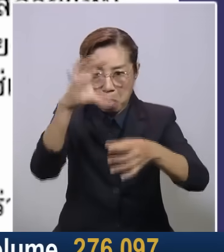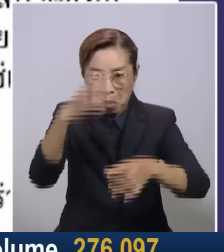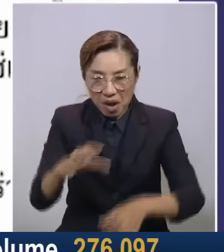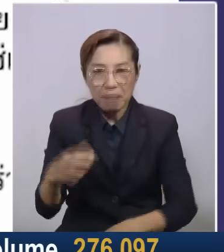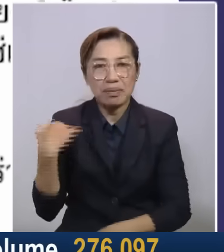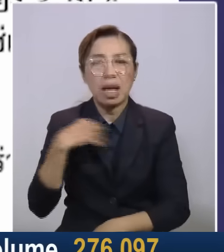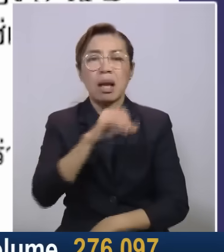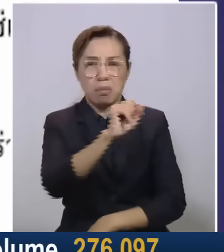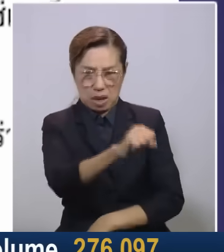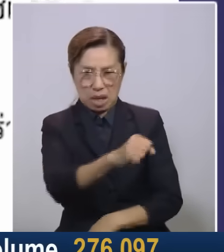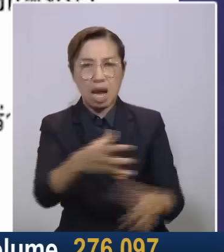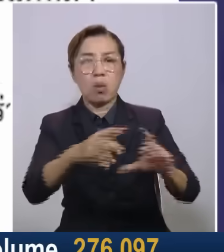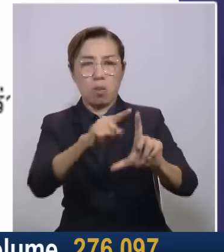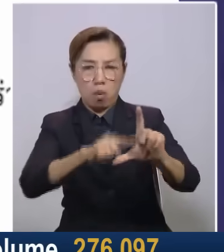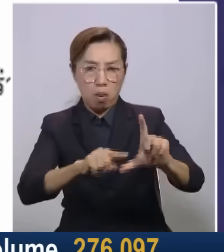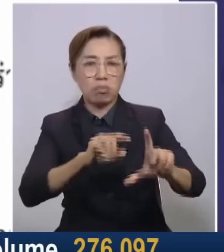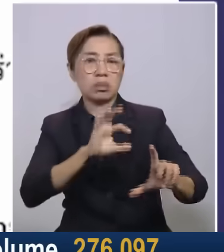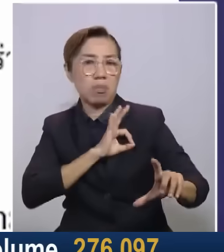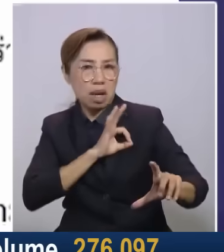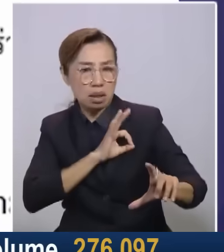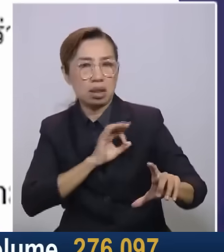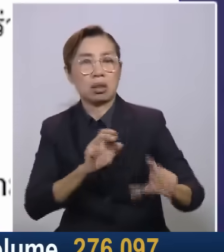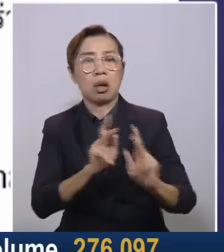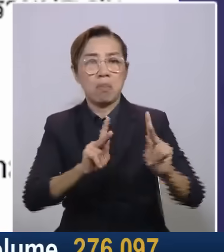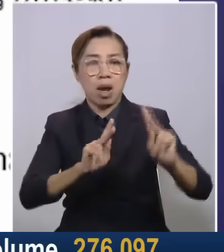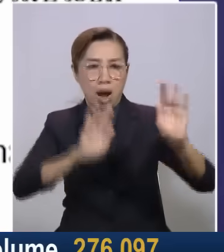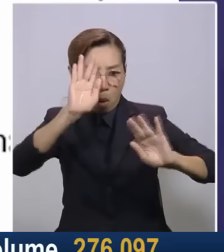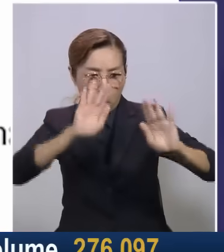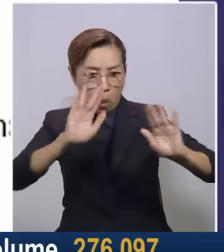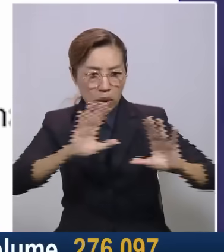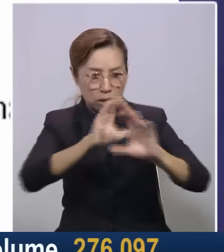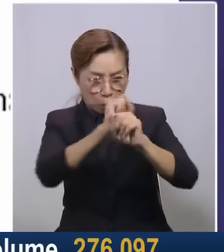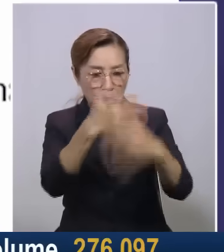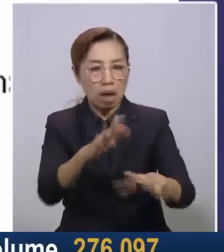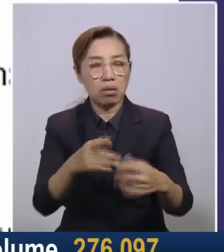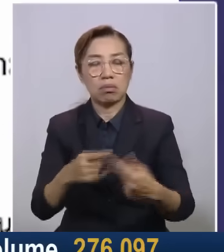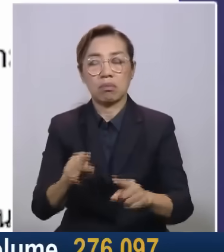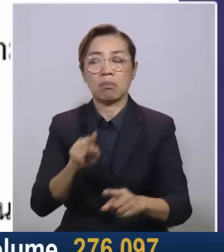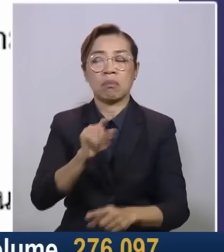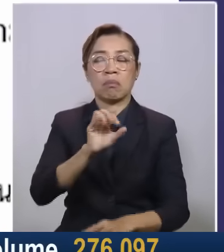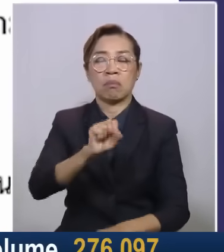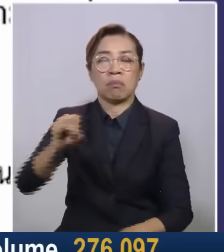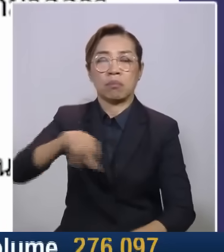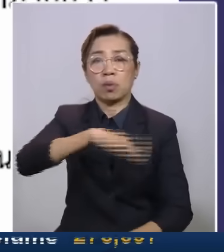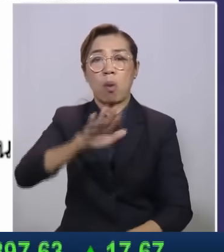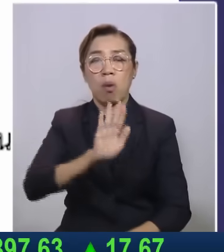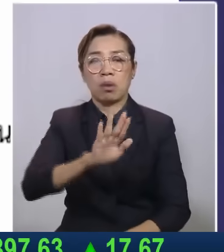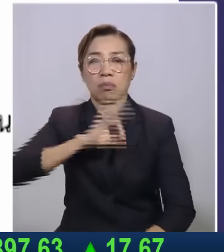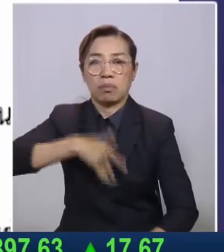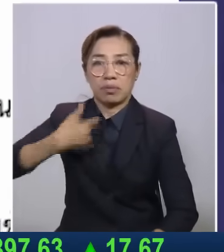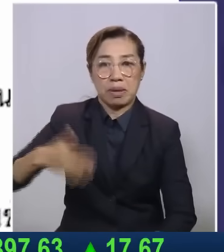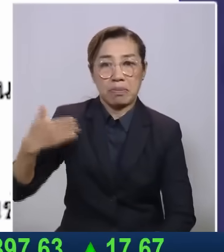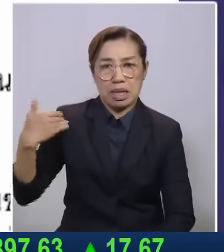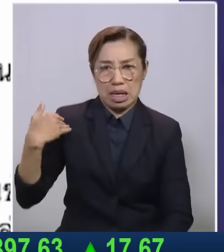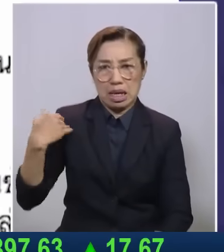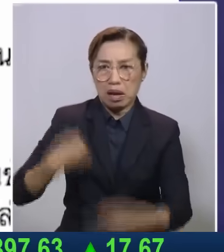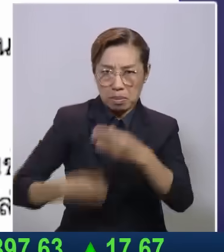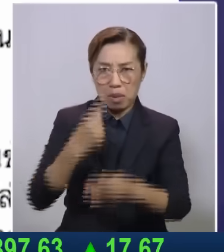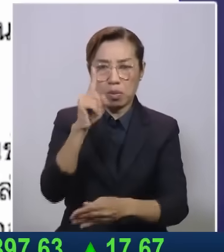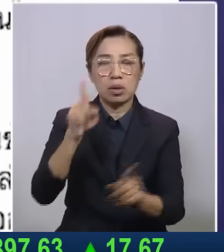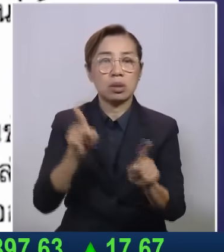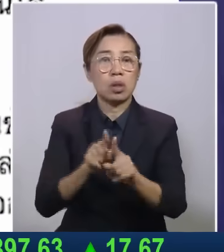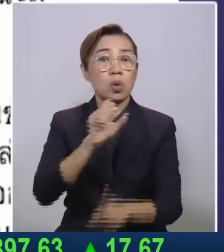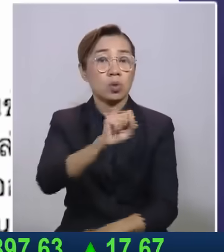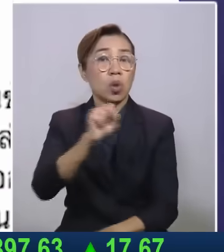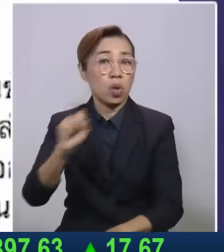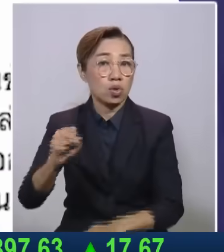พักออกมาแล้วก็ตามนะครับแต่หลายคนก็รู้สึกไม่ค่อยพอใจเท่าไหร่นะอีกคนที่ออกมาเคลื่อนไหวก็คือไอติมพฤตนะฮะ